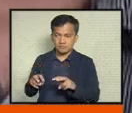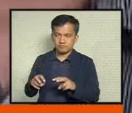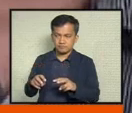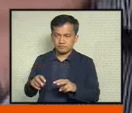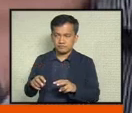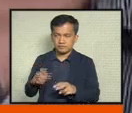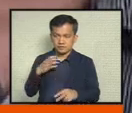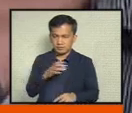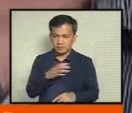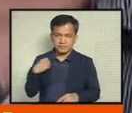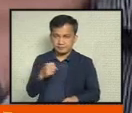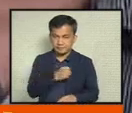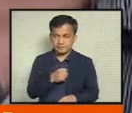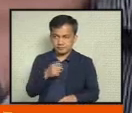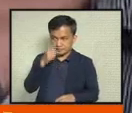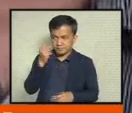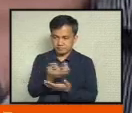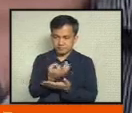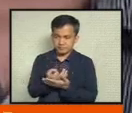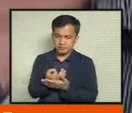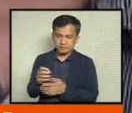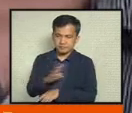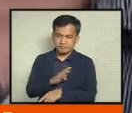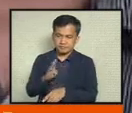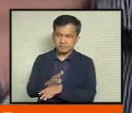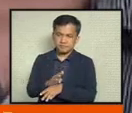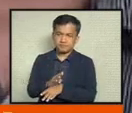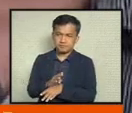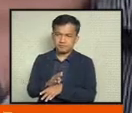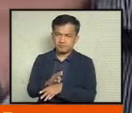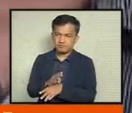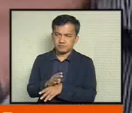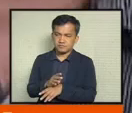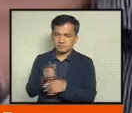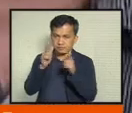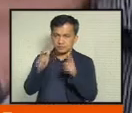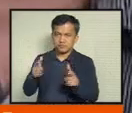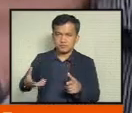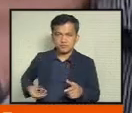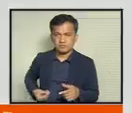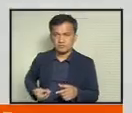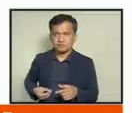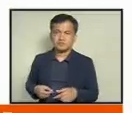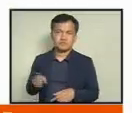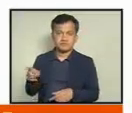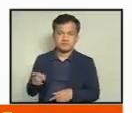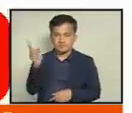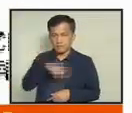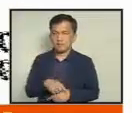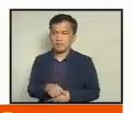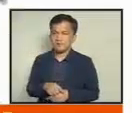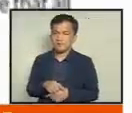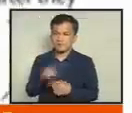ating kamara at ang senado dahil nga pera na ng bayan yung mukhang kinukurakot dito sa mga fake surrenders. Nakalagay